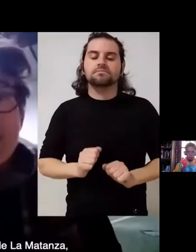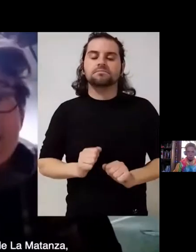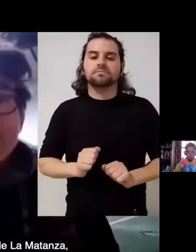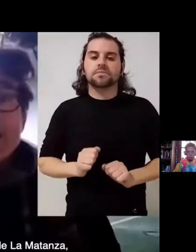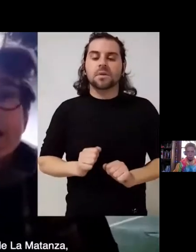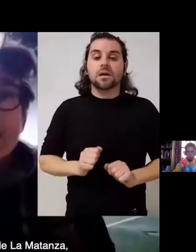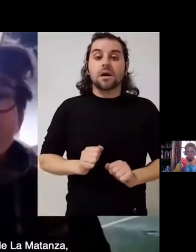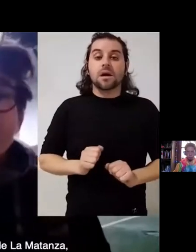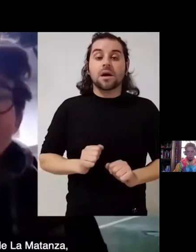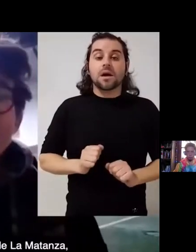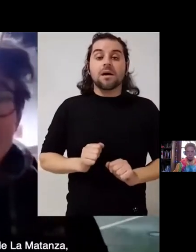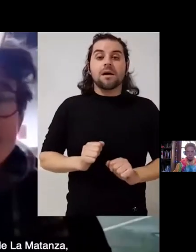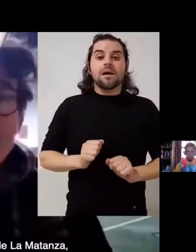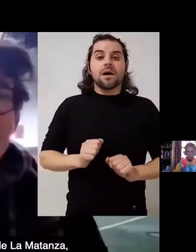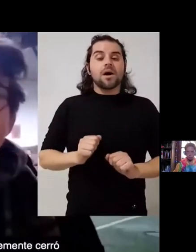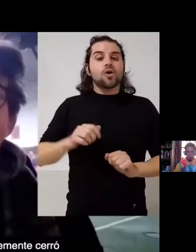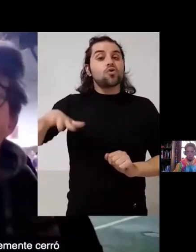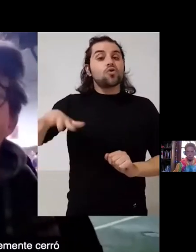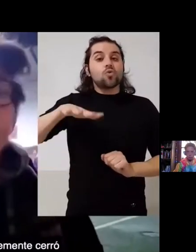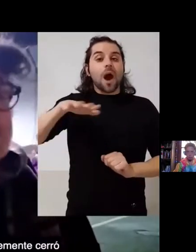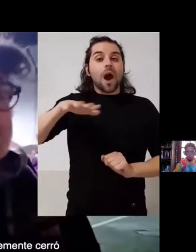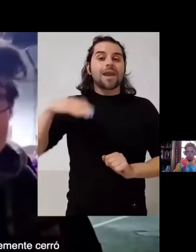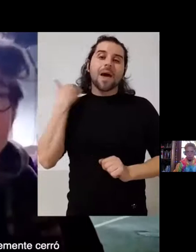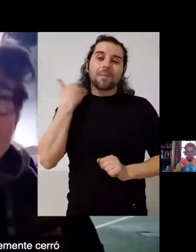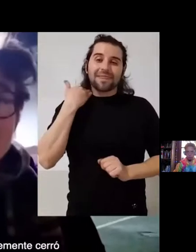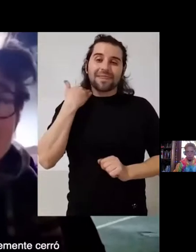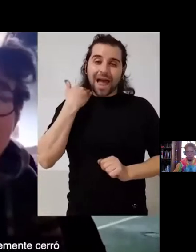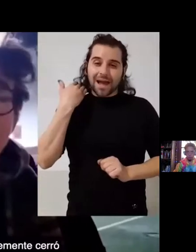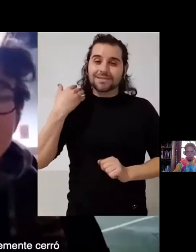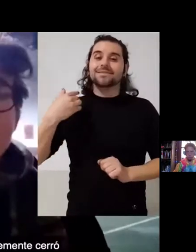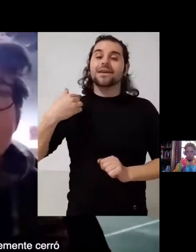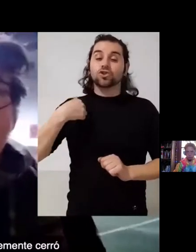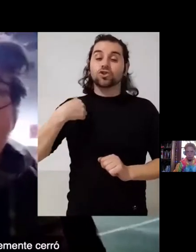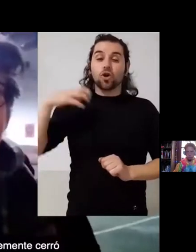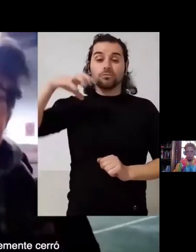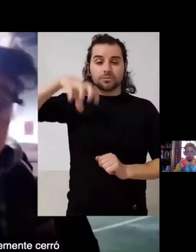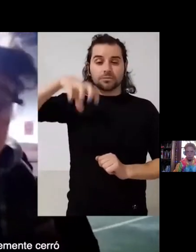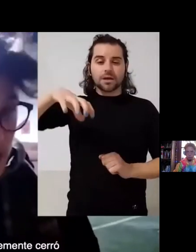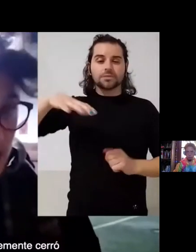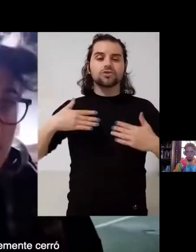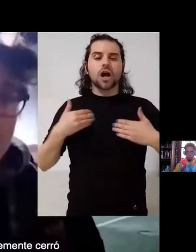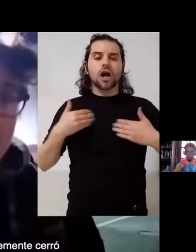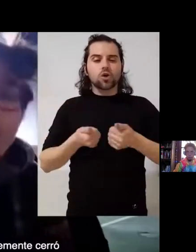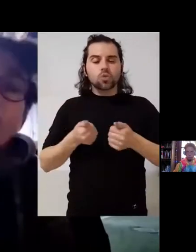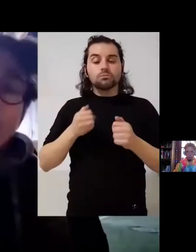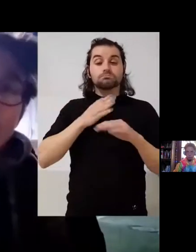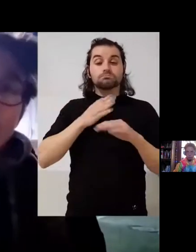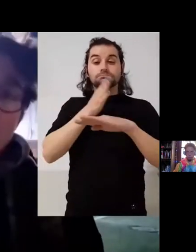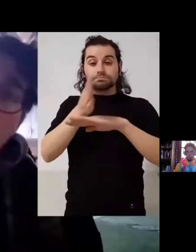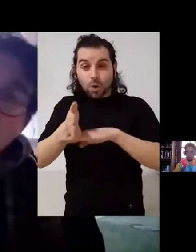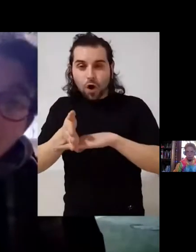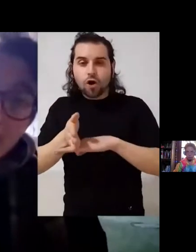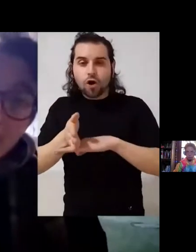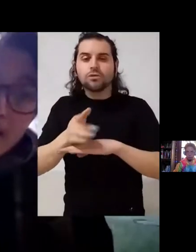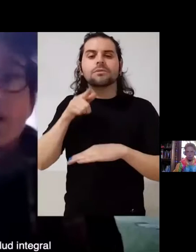prépayée, mais j'ai eu l'expérience à la salle d'attente de la Matance, une belle expérience que, hélas,